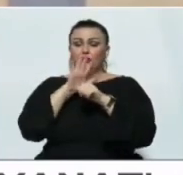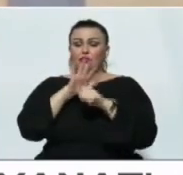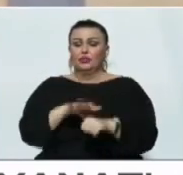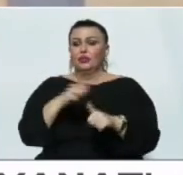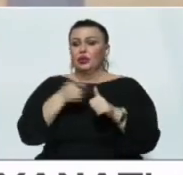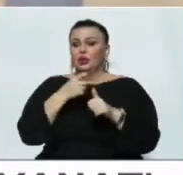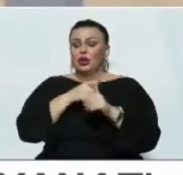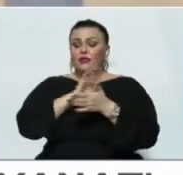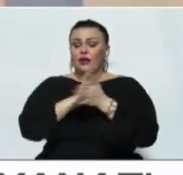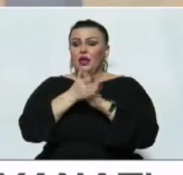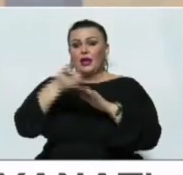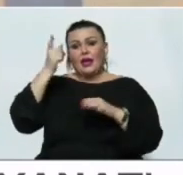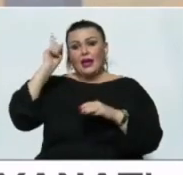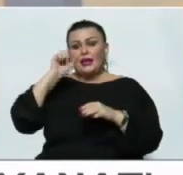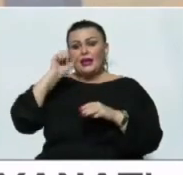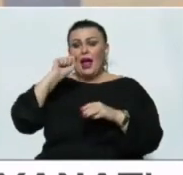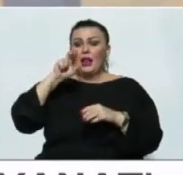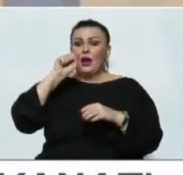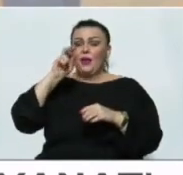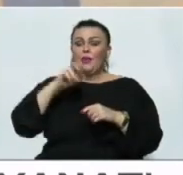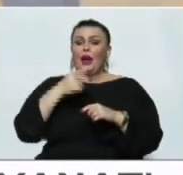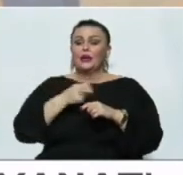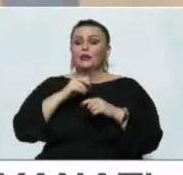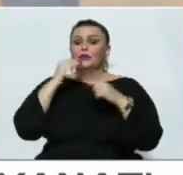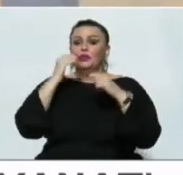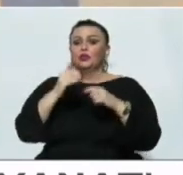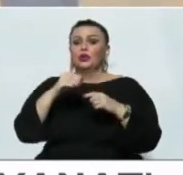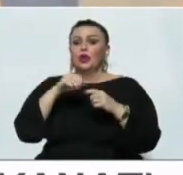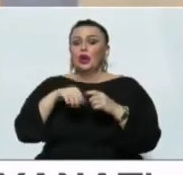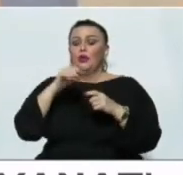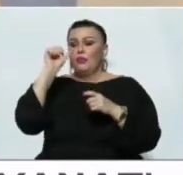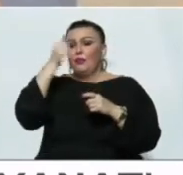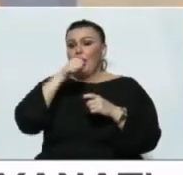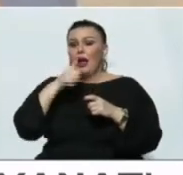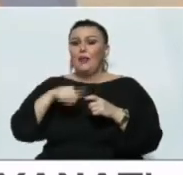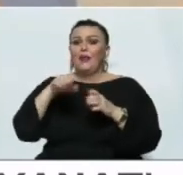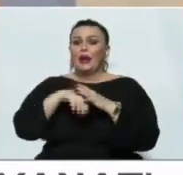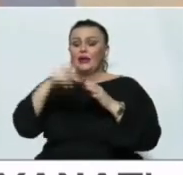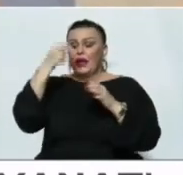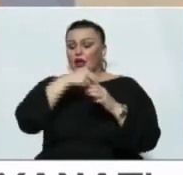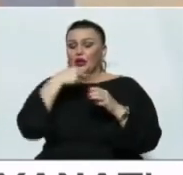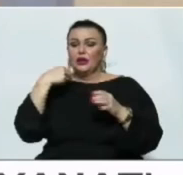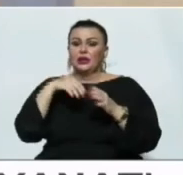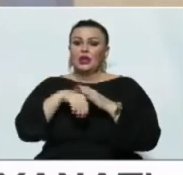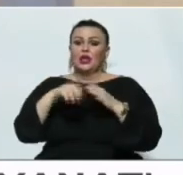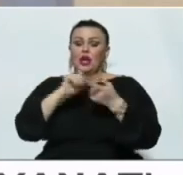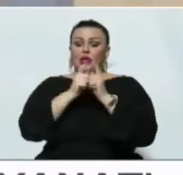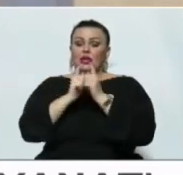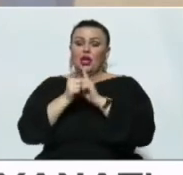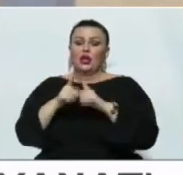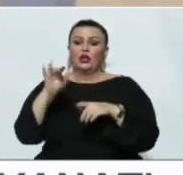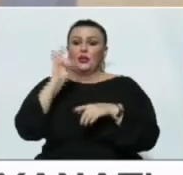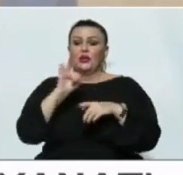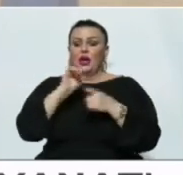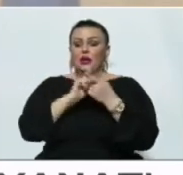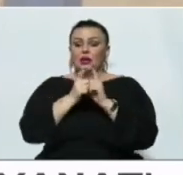vəziyyətdədir. Qədim Alman irsinə məxsus olan məbədlər və kilsələrin toponimləri dəyişilib, onların